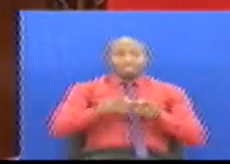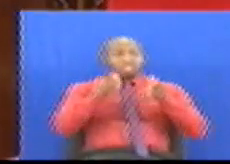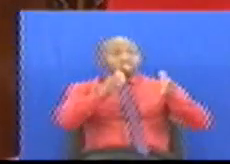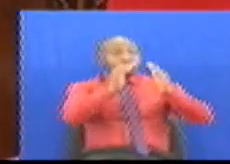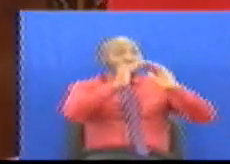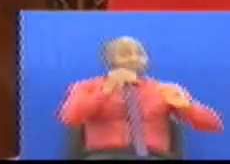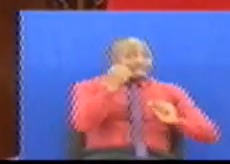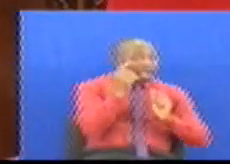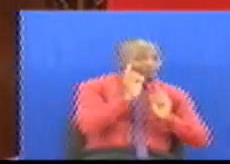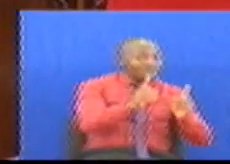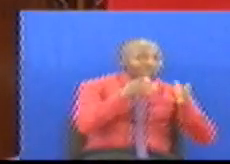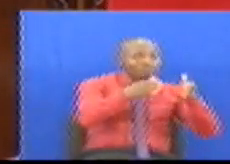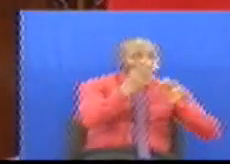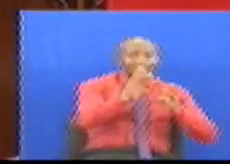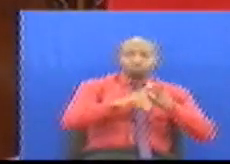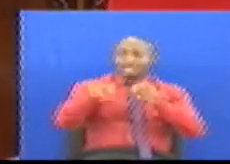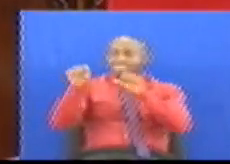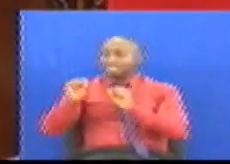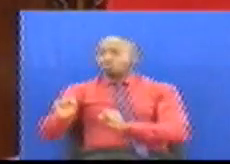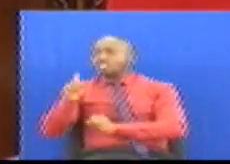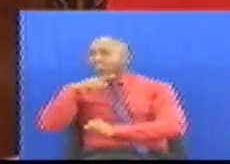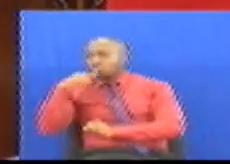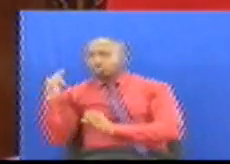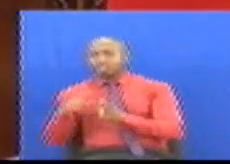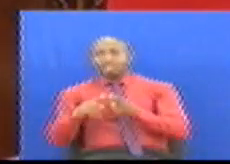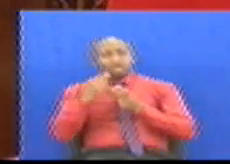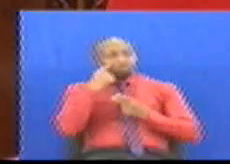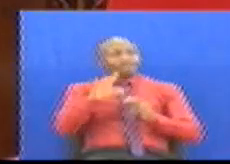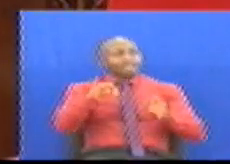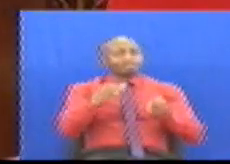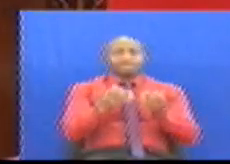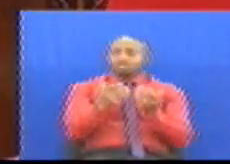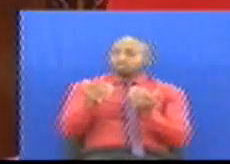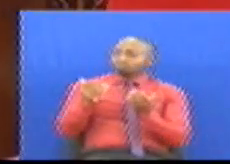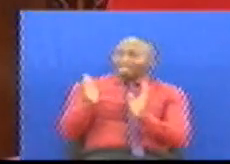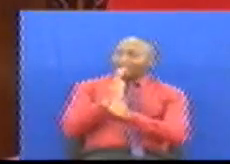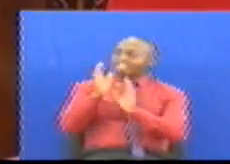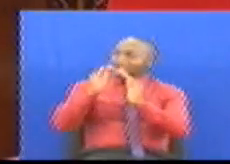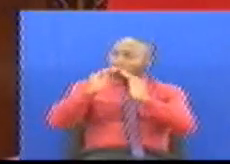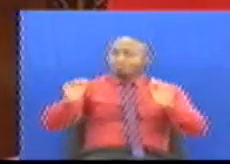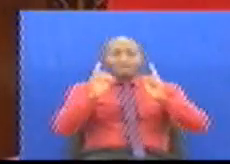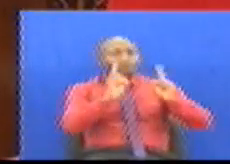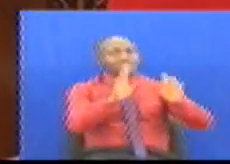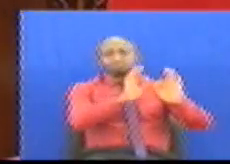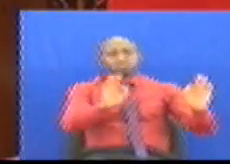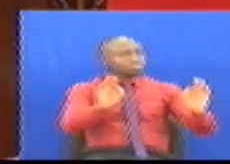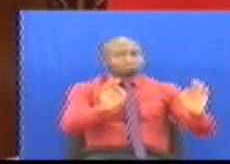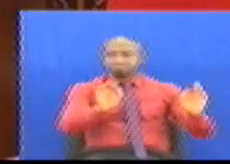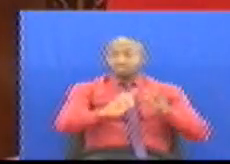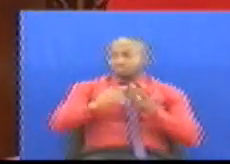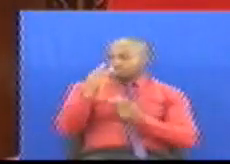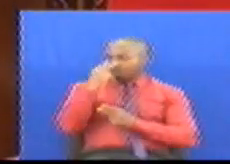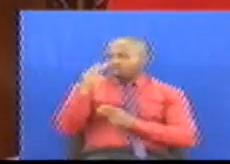na sebule vinatosha. Kwa hiyo tuangalie namna ya kujenga walimu. Walimu wetu kwenye hali yao ya nyumba sio nzuri sana. Kwa hiyo hilo nalo naona